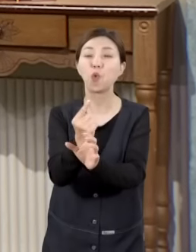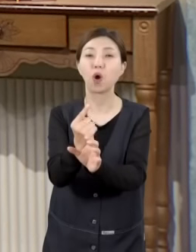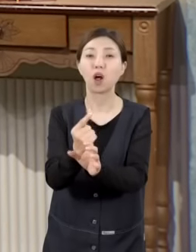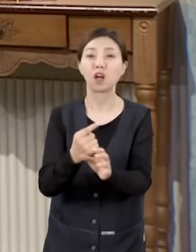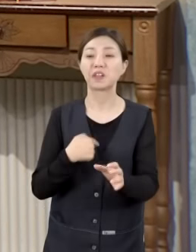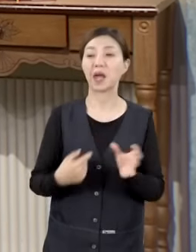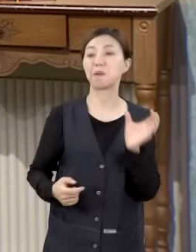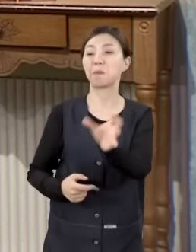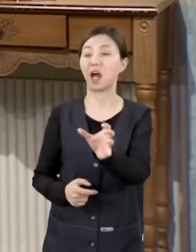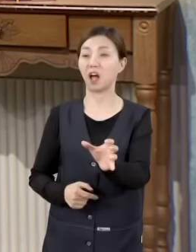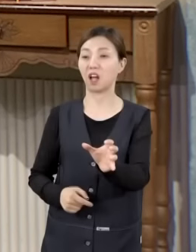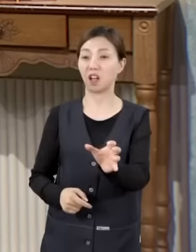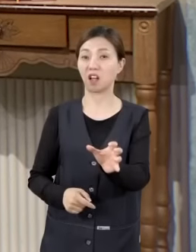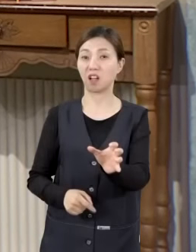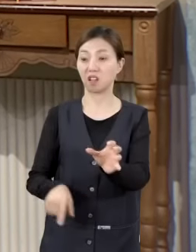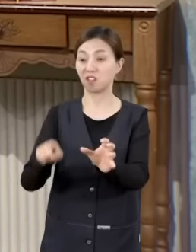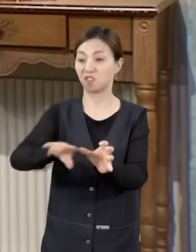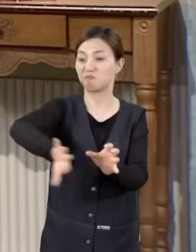마음